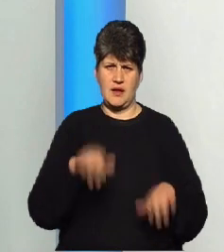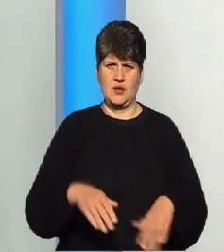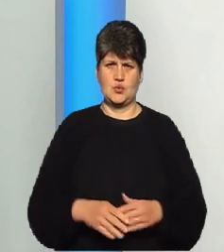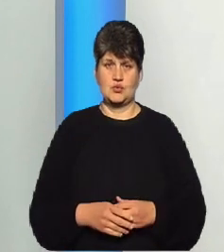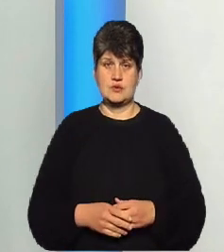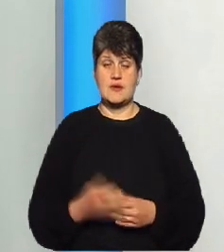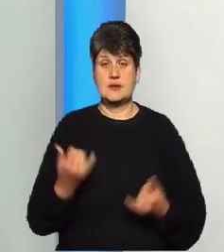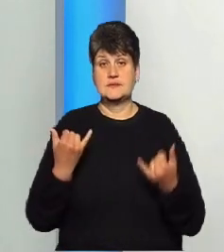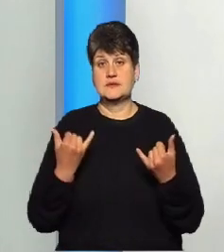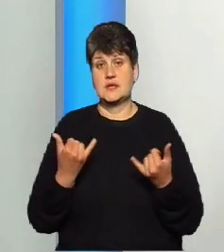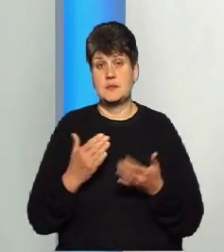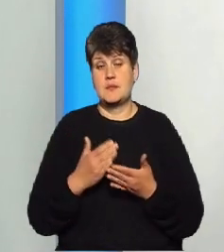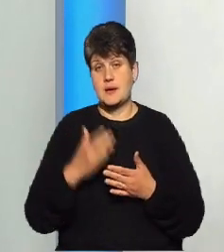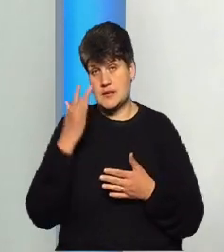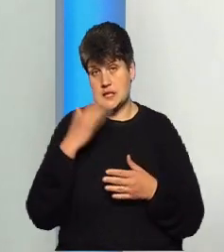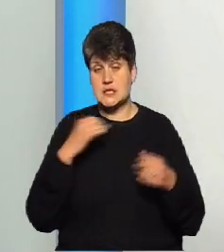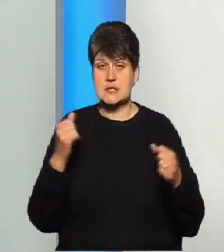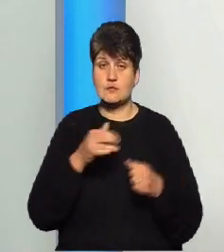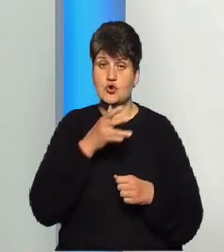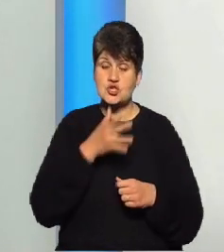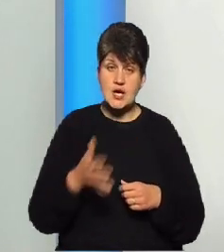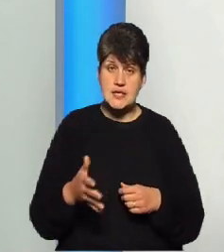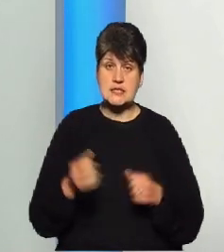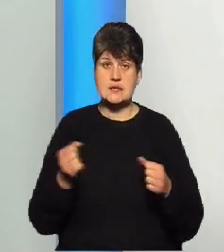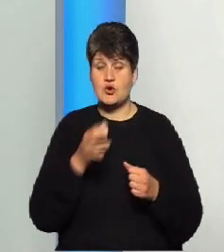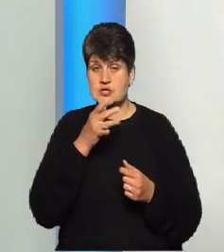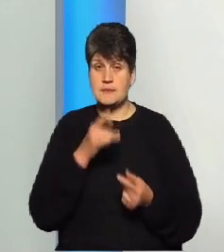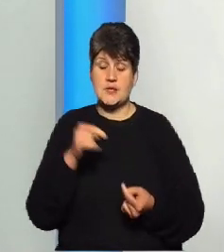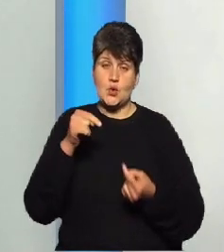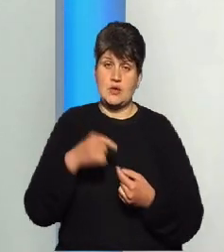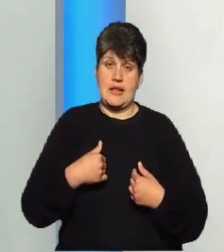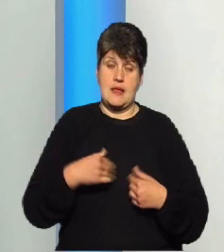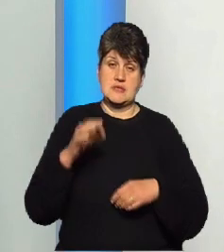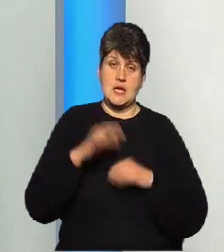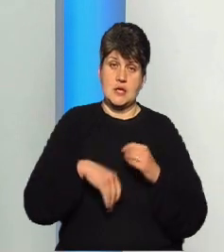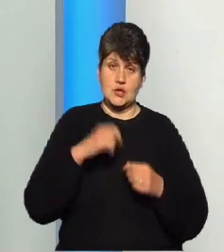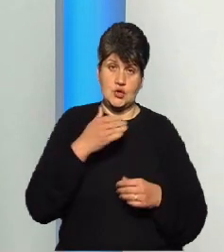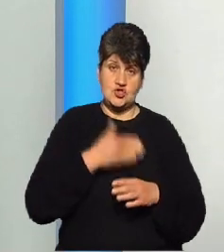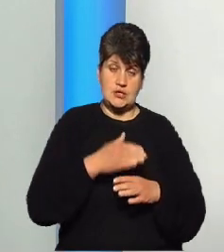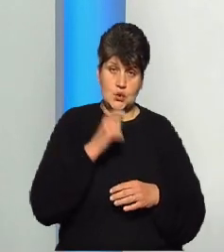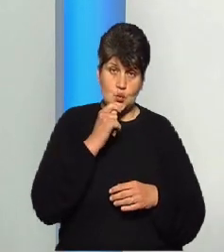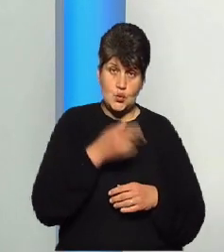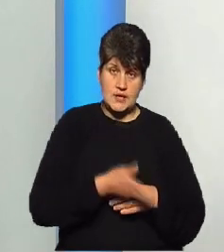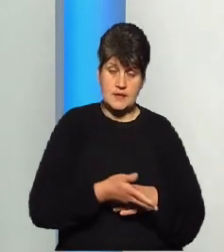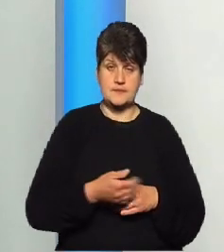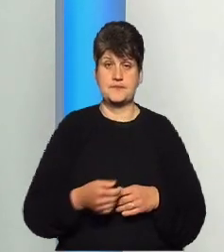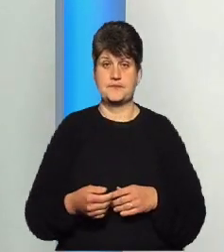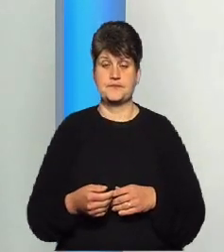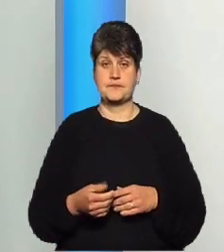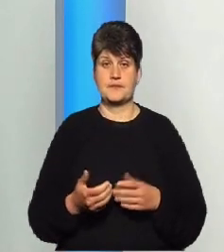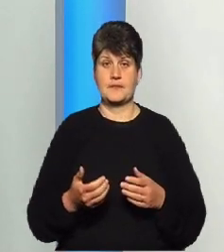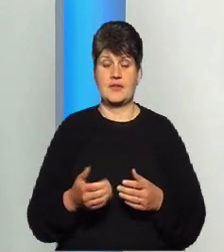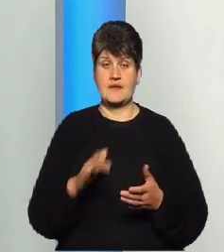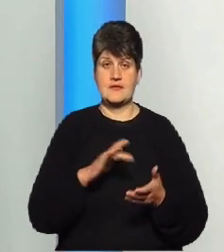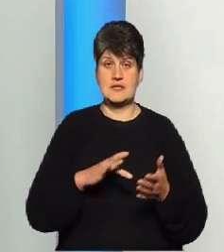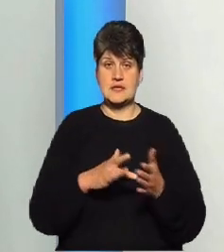літній зимовий час. Зимовий час більше підходить для нас, для західної частини України, для, получається, від центру до заходу, від